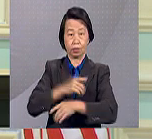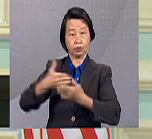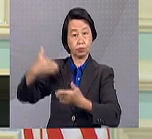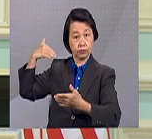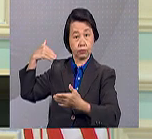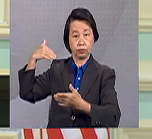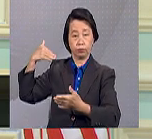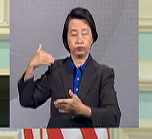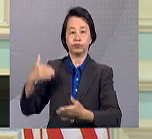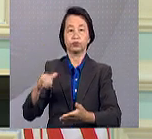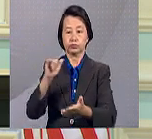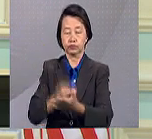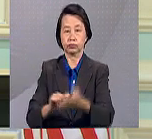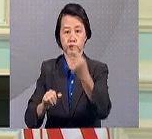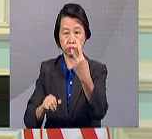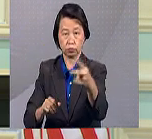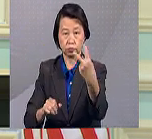sebelumnya, yang mana